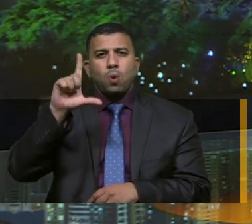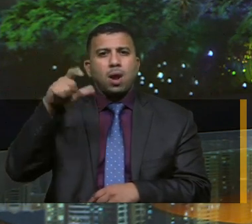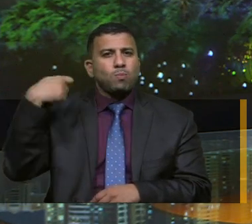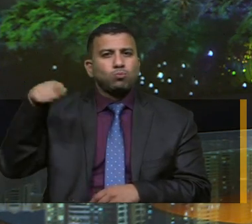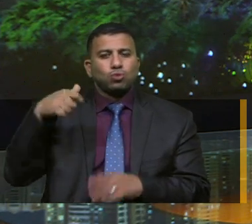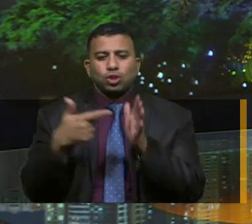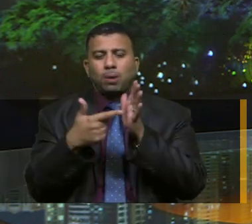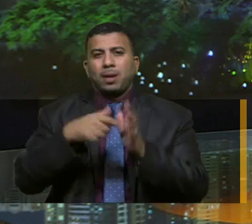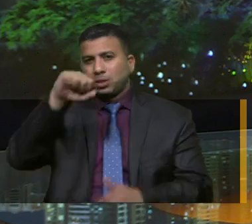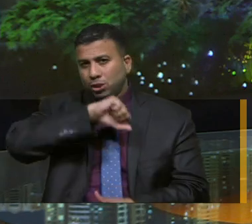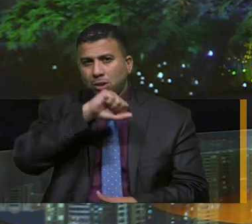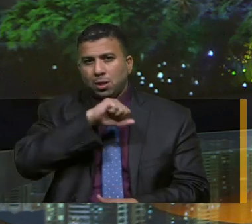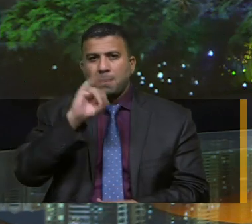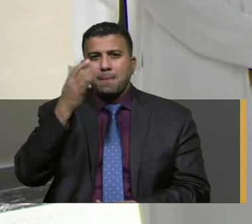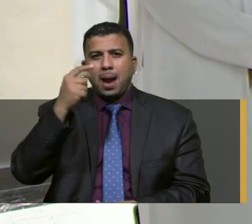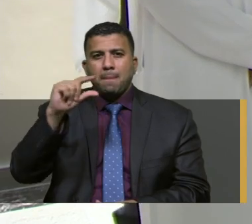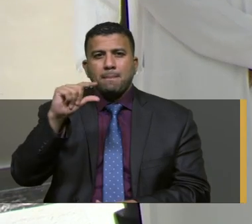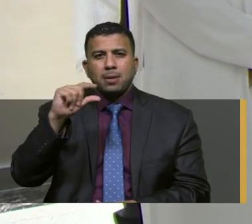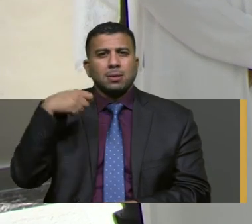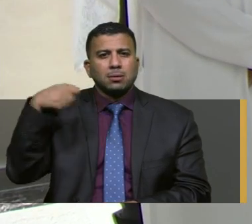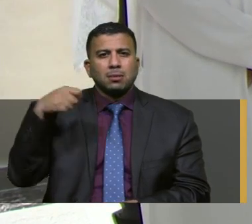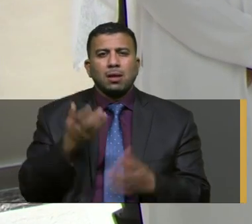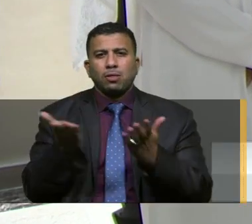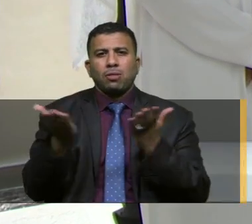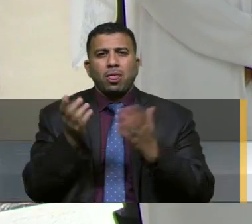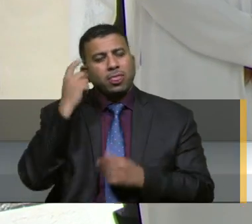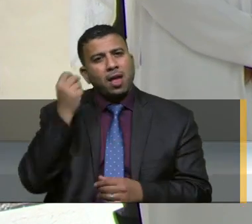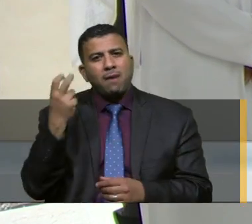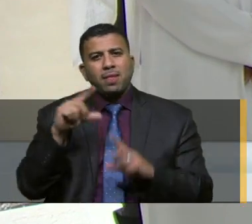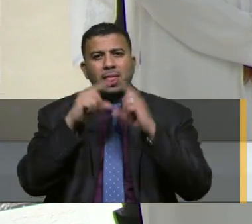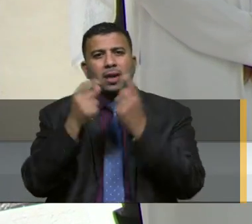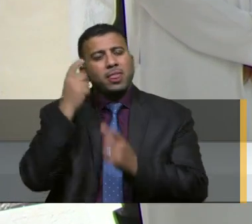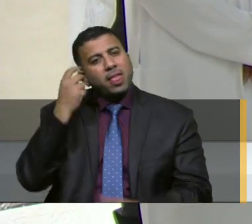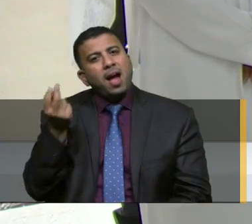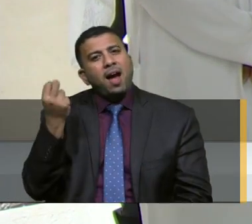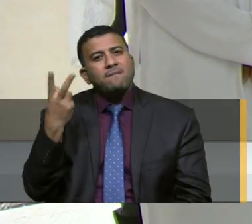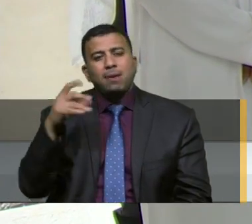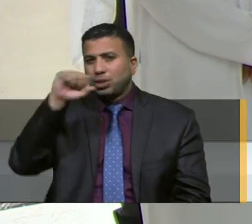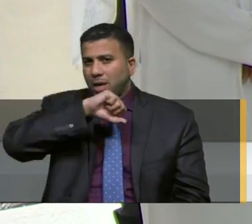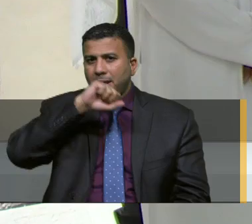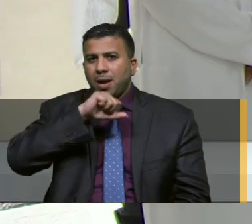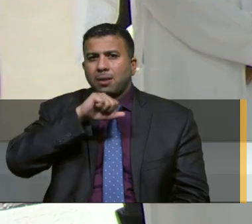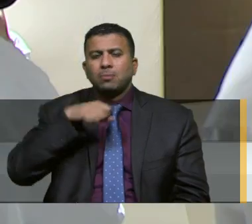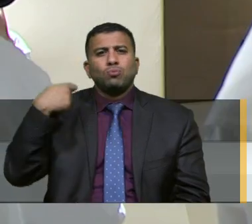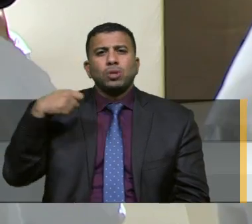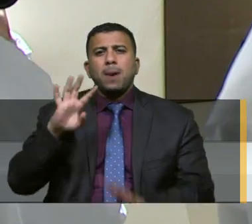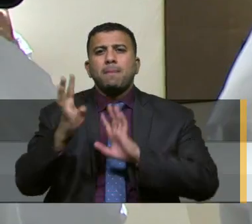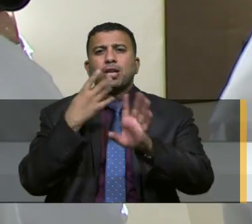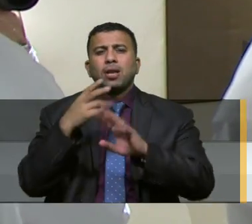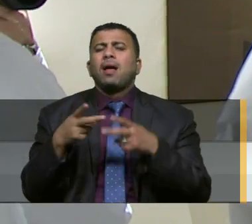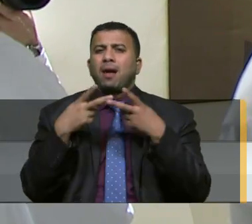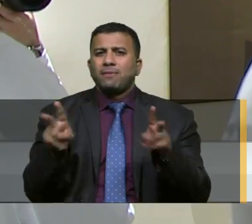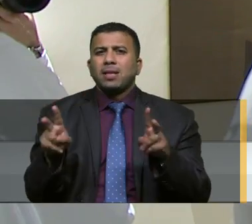جامعة الشارقة ومحمد إبراهيم مدير إدارة الشؤون الثقافية في دائرة الثقافة بالشارقة مدير